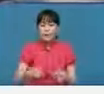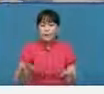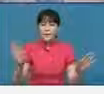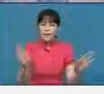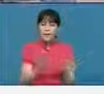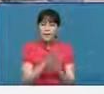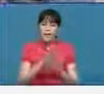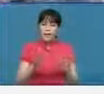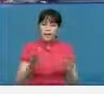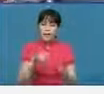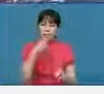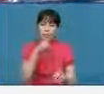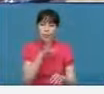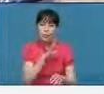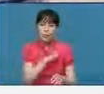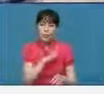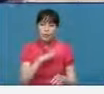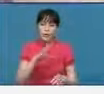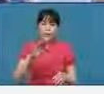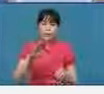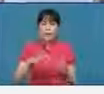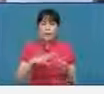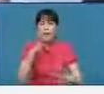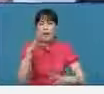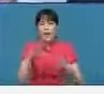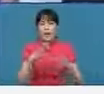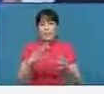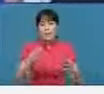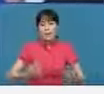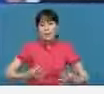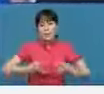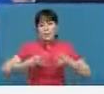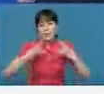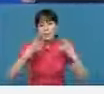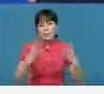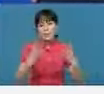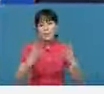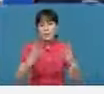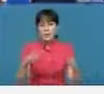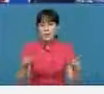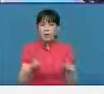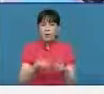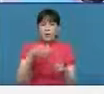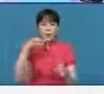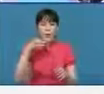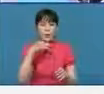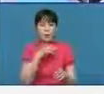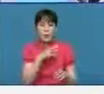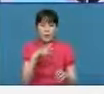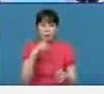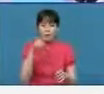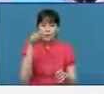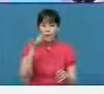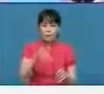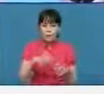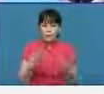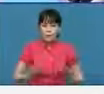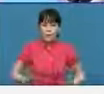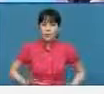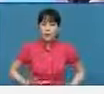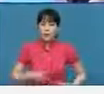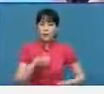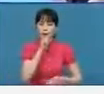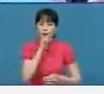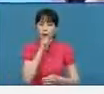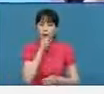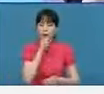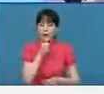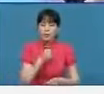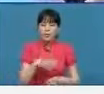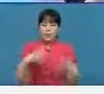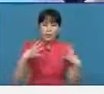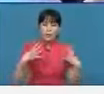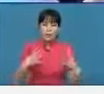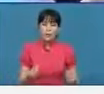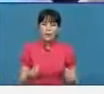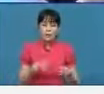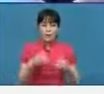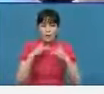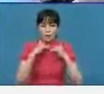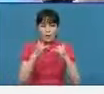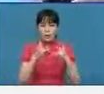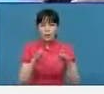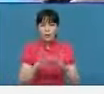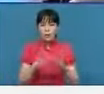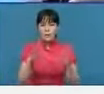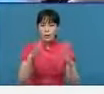шырқалды. Әкім күллі әлем тойлайтын жеңіс мерекесінің қадір қасиеті туралы айтып, арамызда жүрген қарт жауынгерлерге денсаулық тіледі. Баспанаға